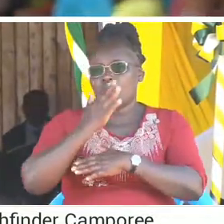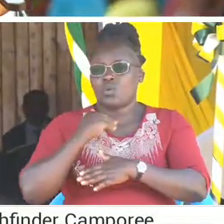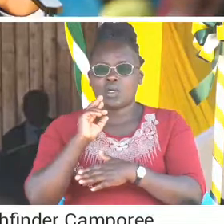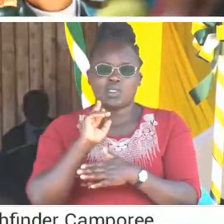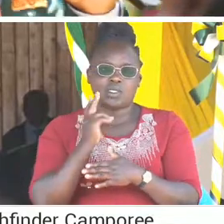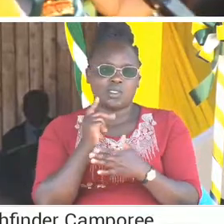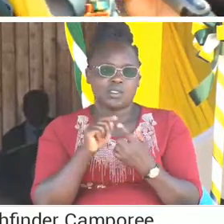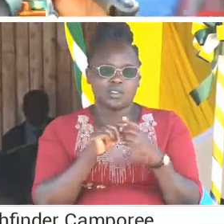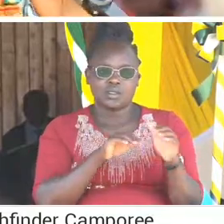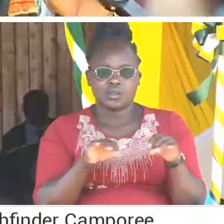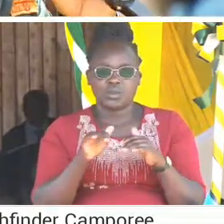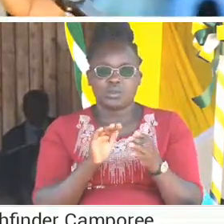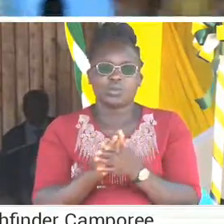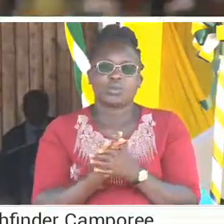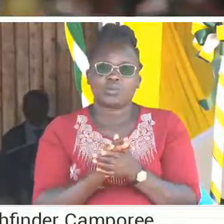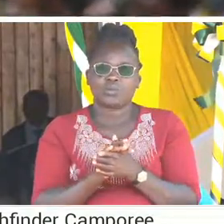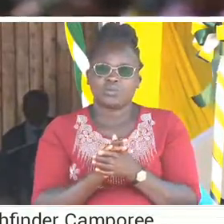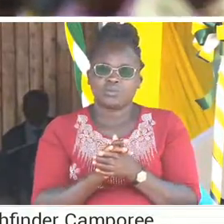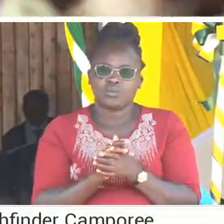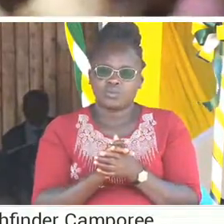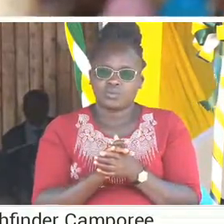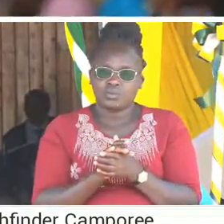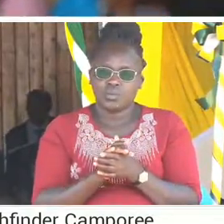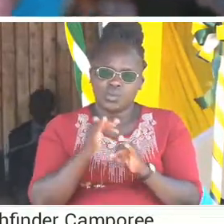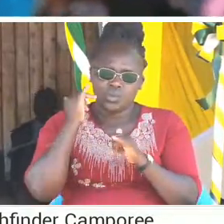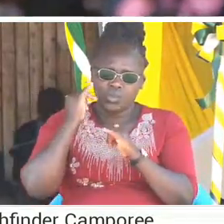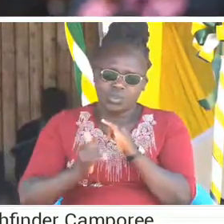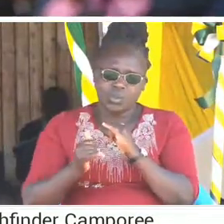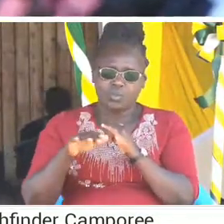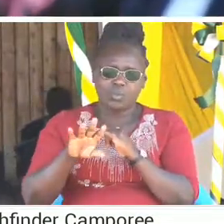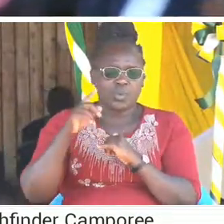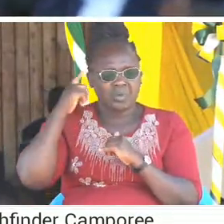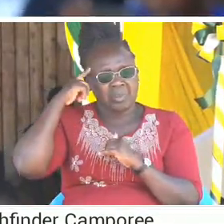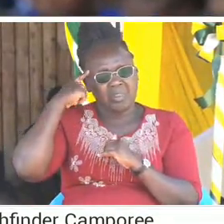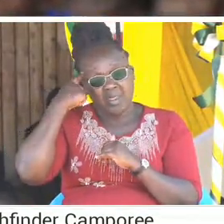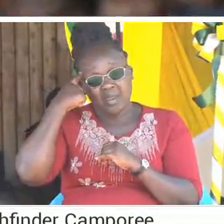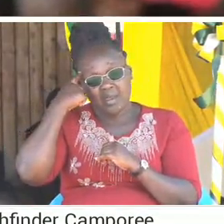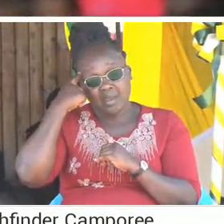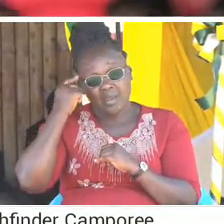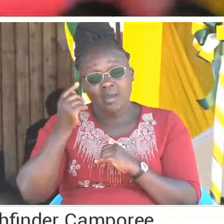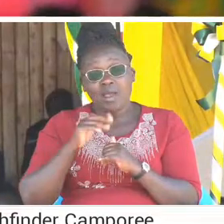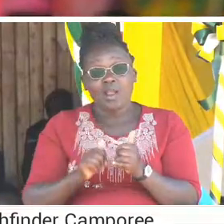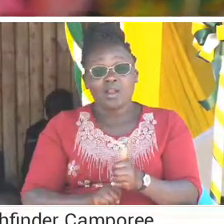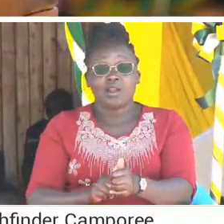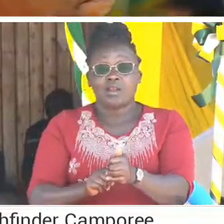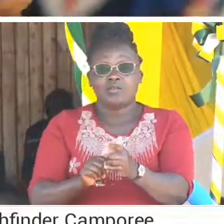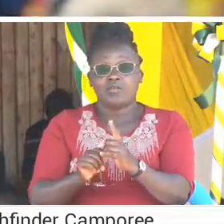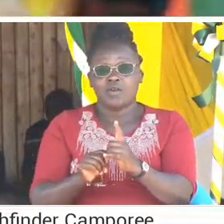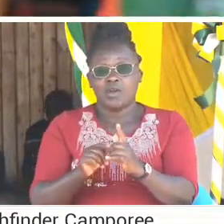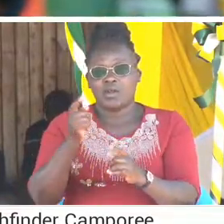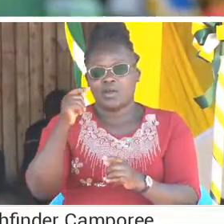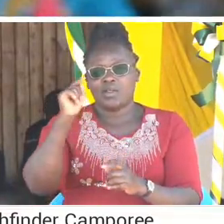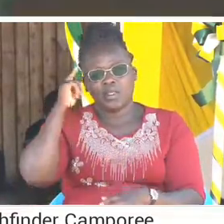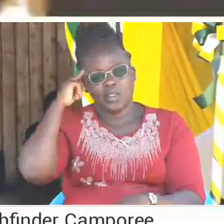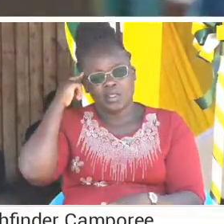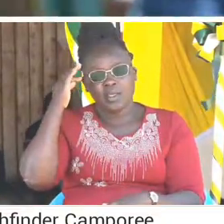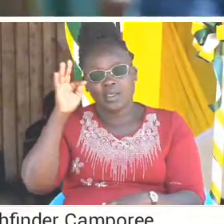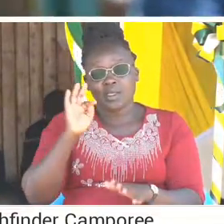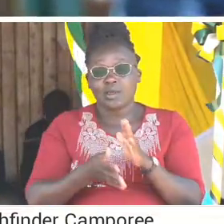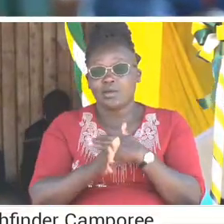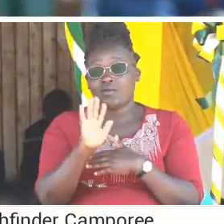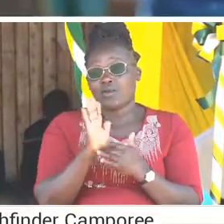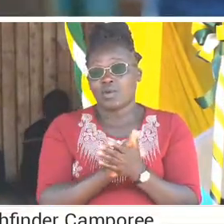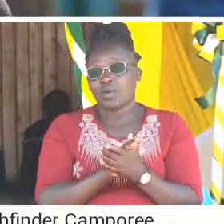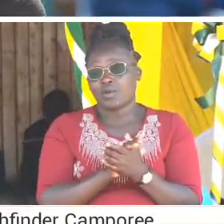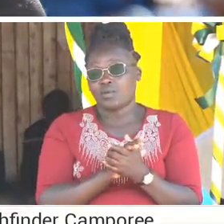kuachana na mawazo yako mwenyewe na kufuata mawazo ya Bwana. Pastor. Bwana atakuweka wewe taifa takatifu. Bwana